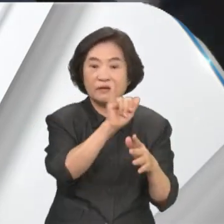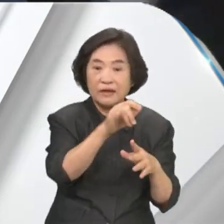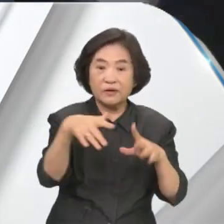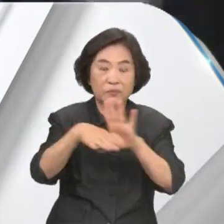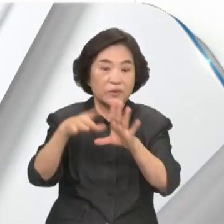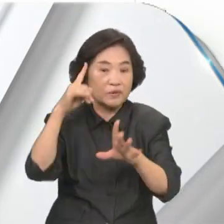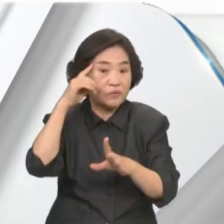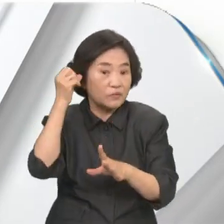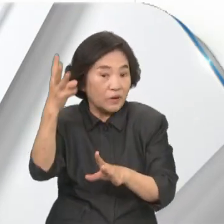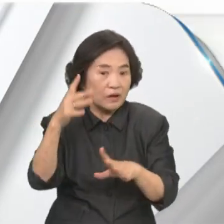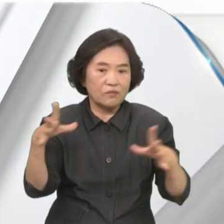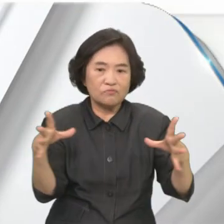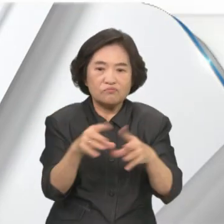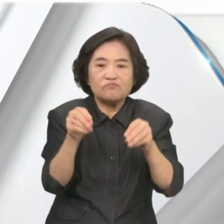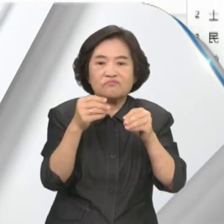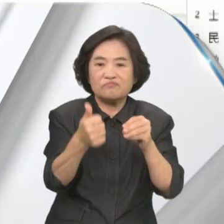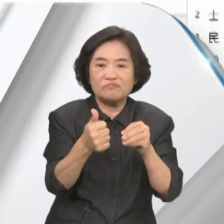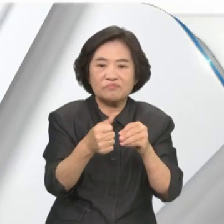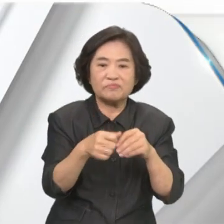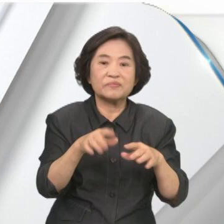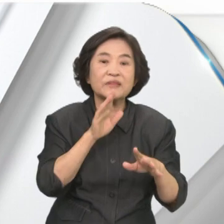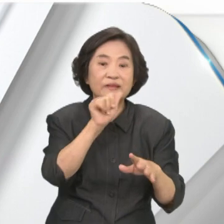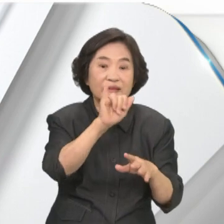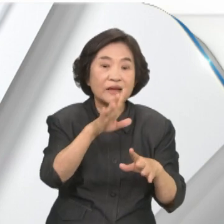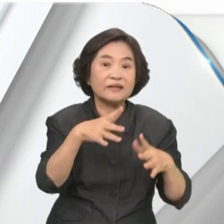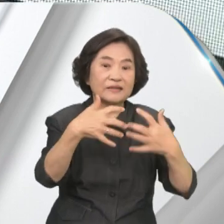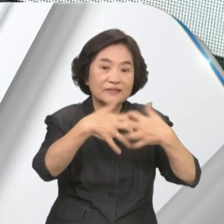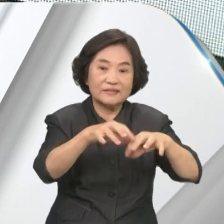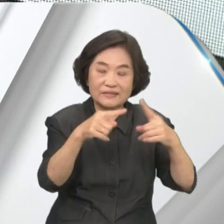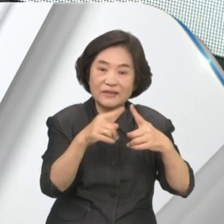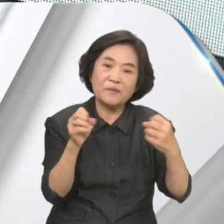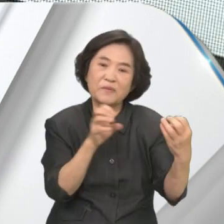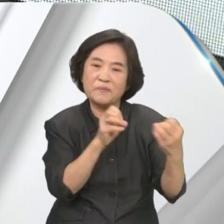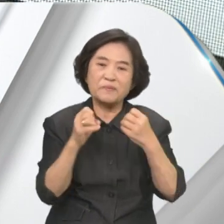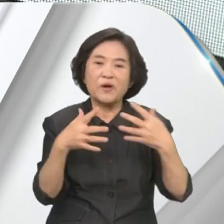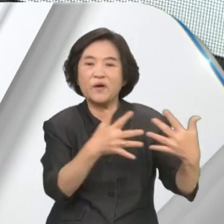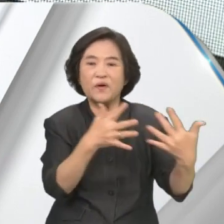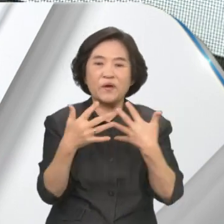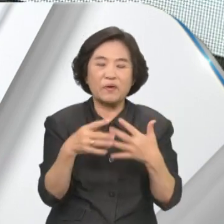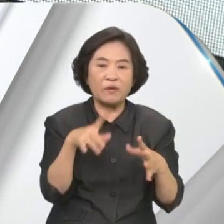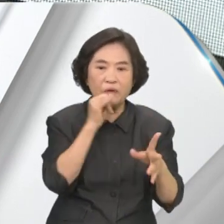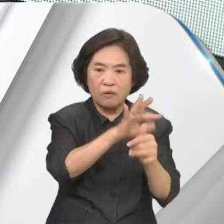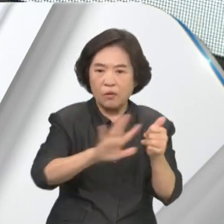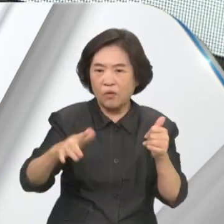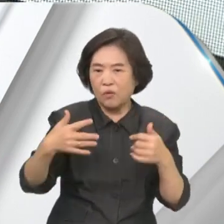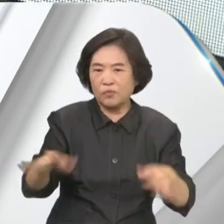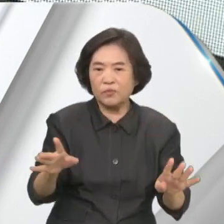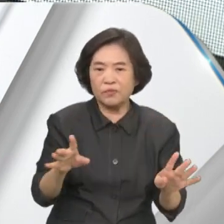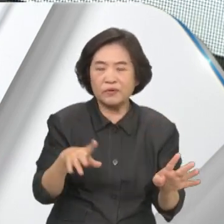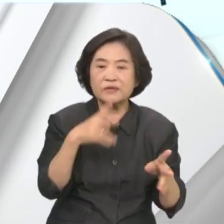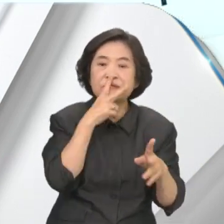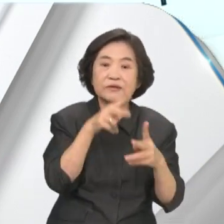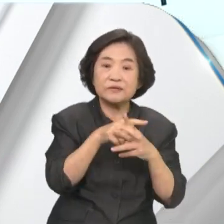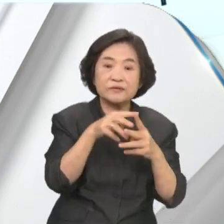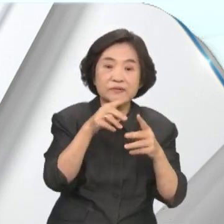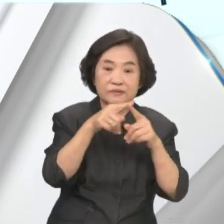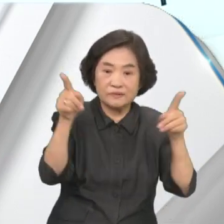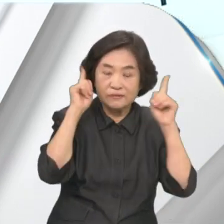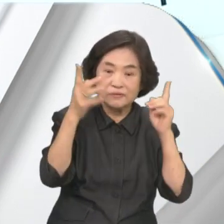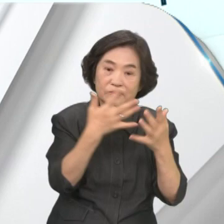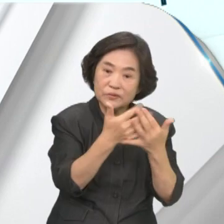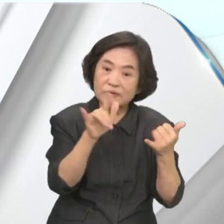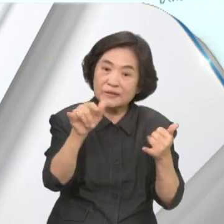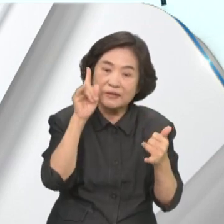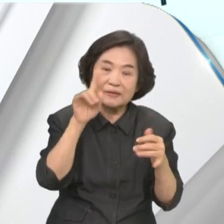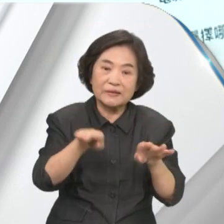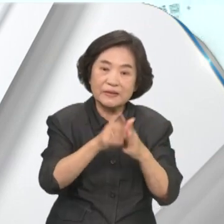就结合起来。AI 大最古的机器人 ChatGPT 同学界带来一大影响。阿祖太好鼓励师生安排考